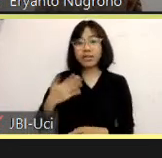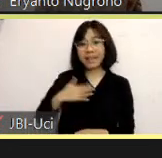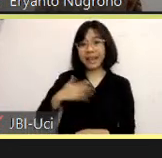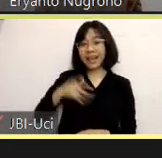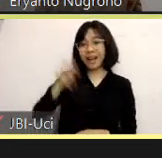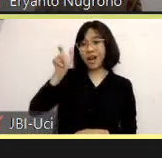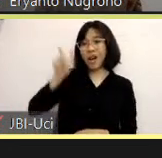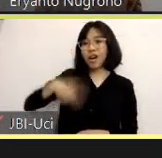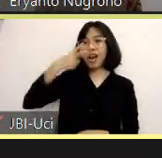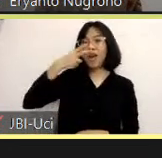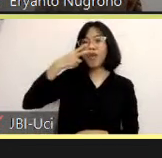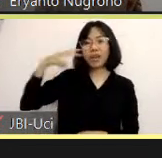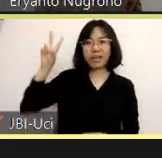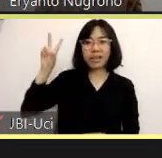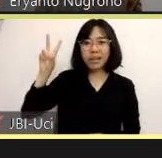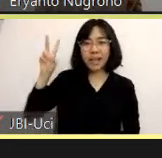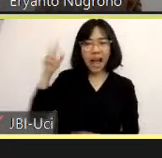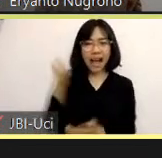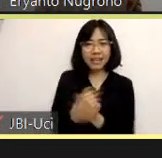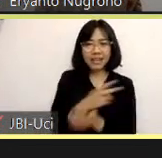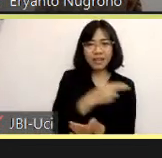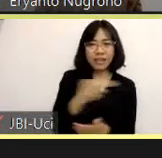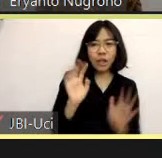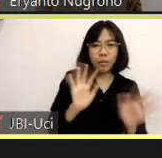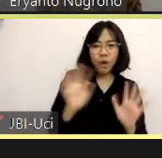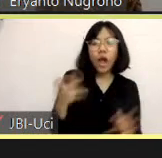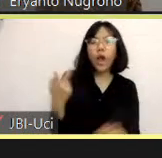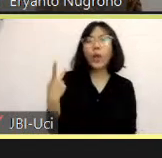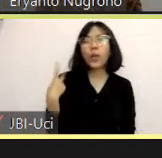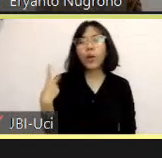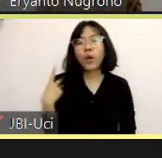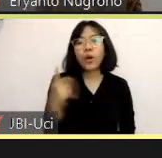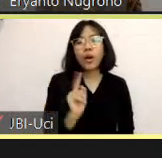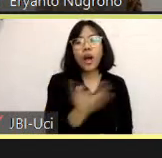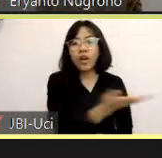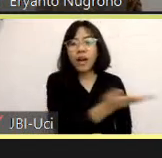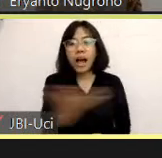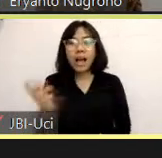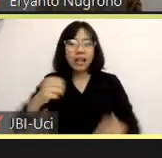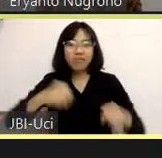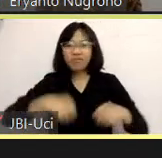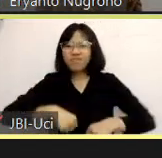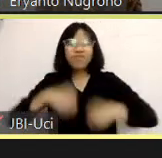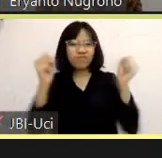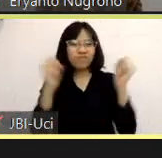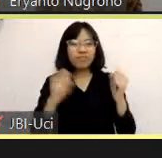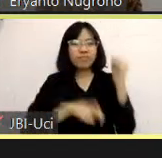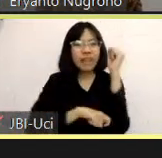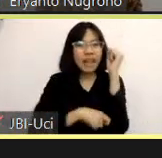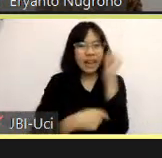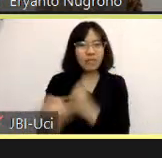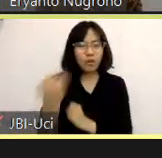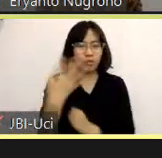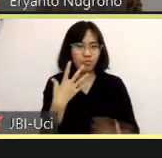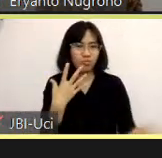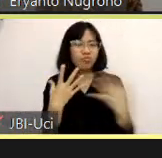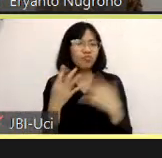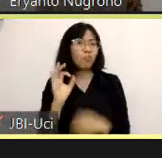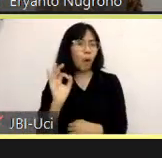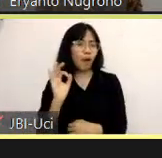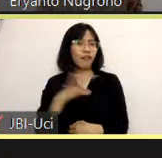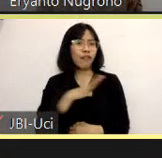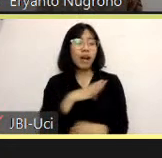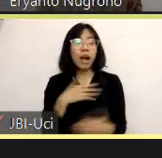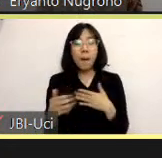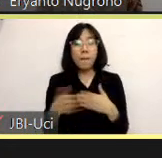luar, ya, jadi tolong kalau ada yang tidak setuju, silakan disampaikan saja. Tetapi menurut saya,